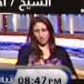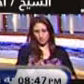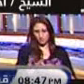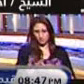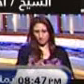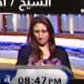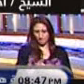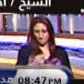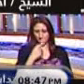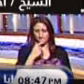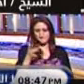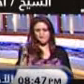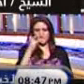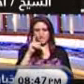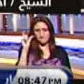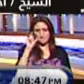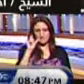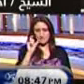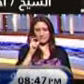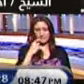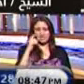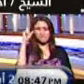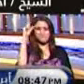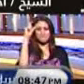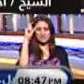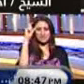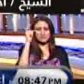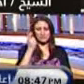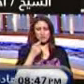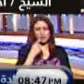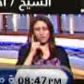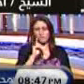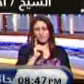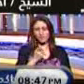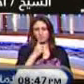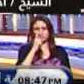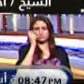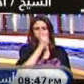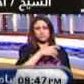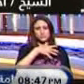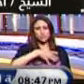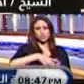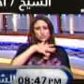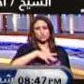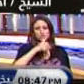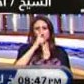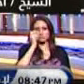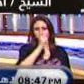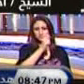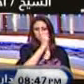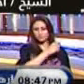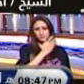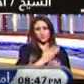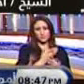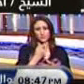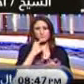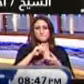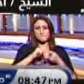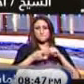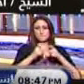تستخدم بالفعل المساجد. وصل الأمر إلى أهانة كبيرة للأئمة، في بعض إخواننا الأئمة أهين في